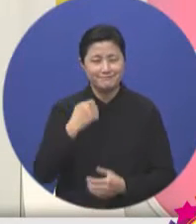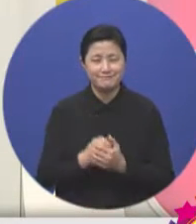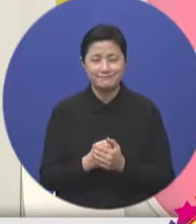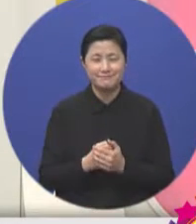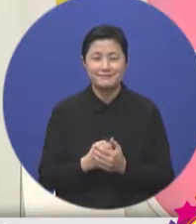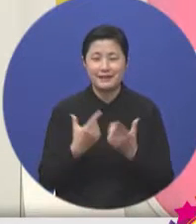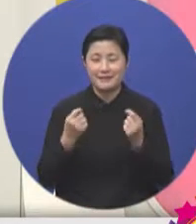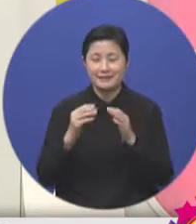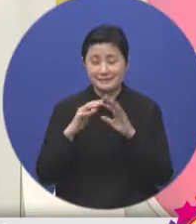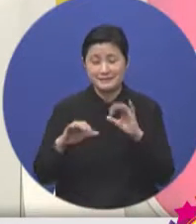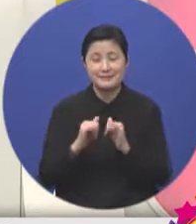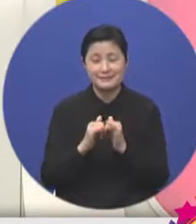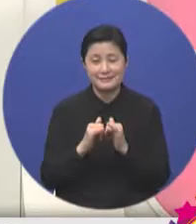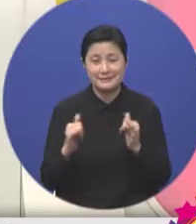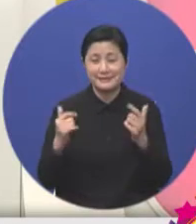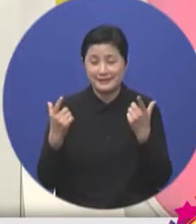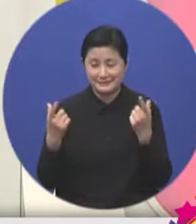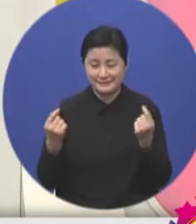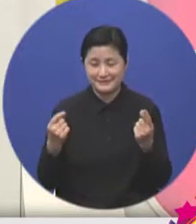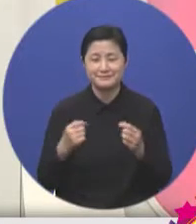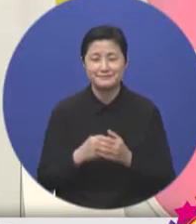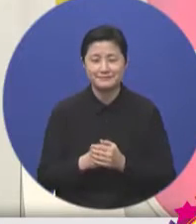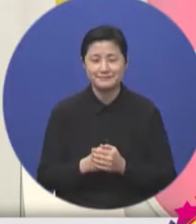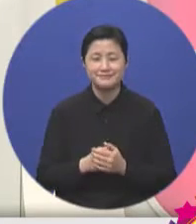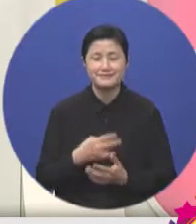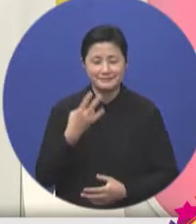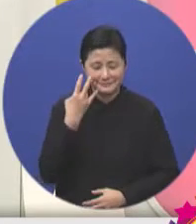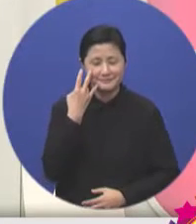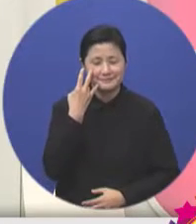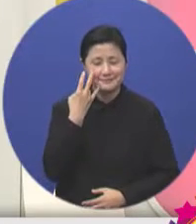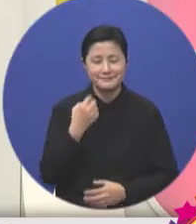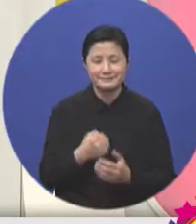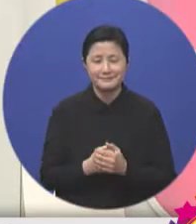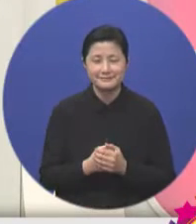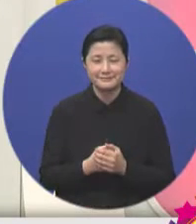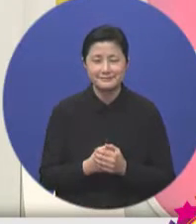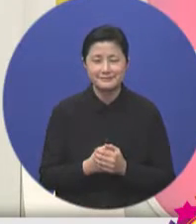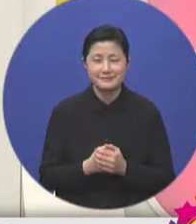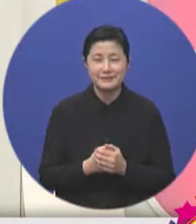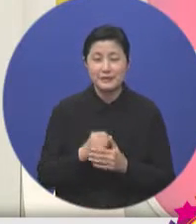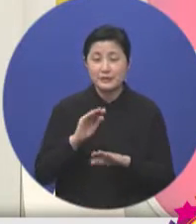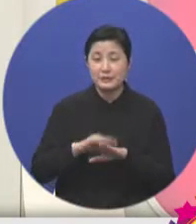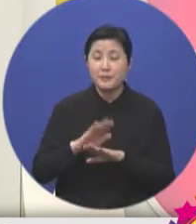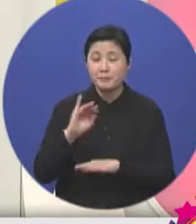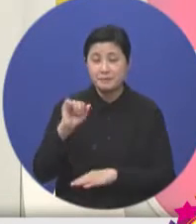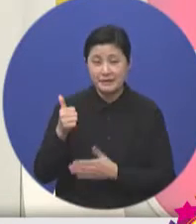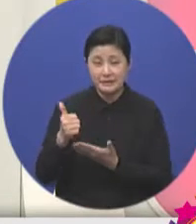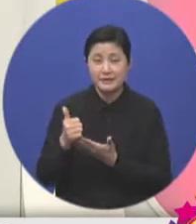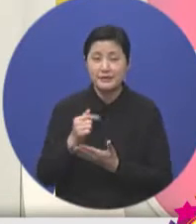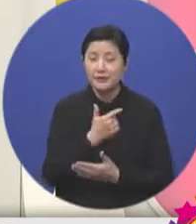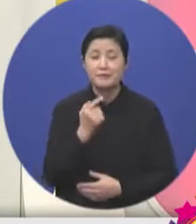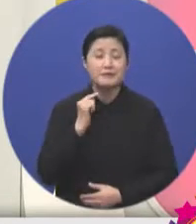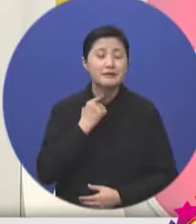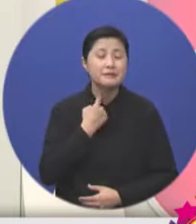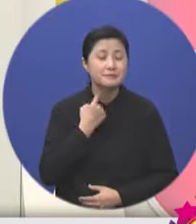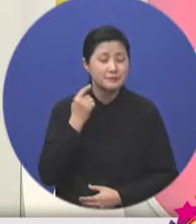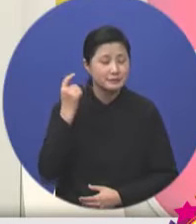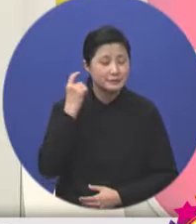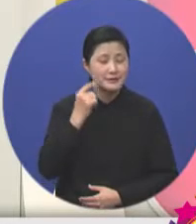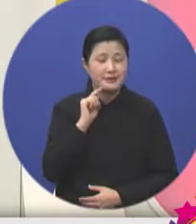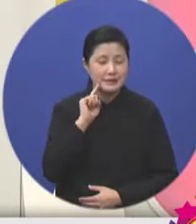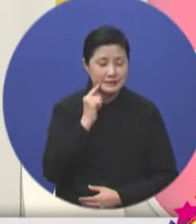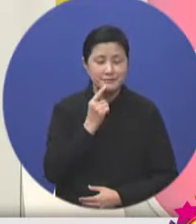또 같은 또 이웃사촌이기도 하고. 네네. 소리 씨도 지금 목소리 너무 예쁘시다고 계속 그러니까,